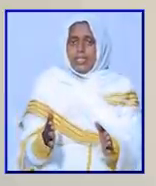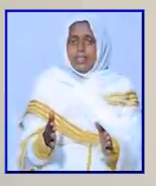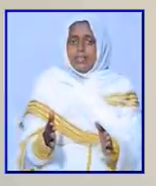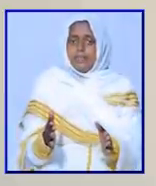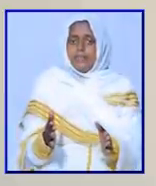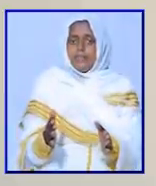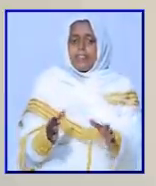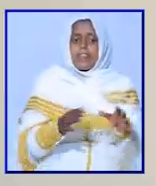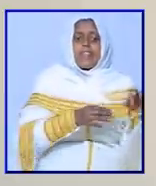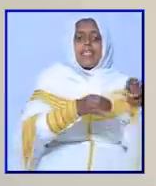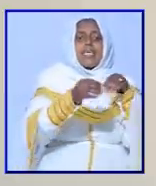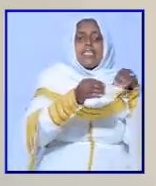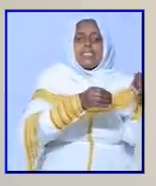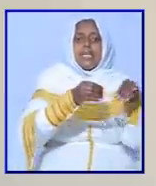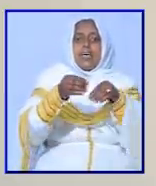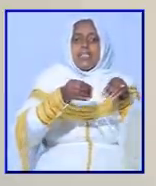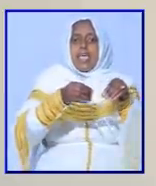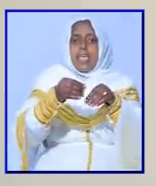መንፈሳዊ